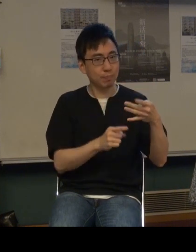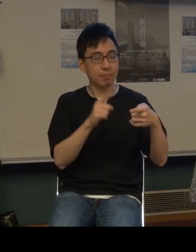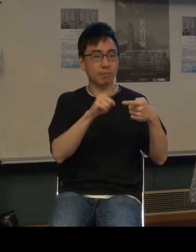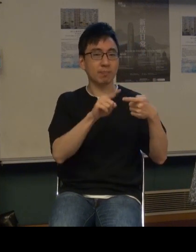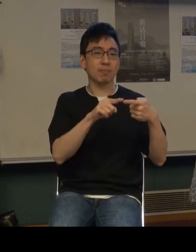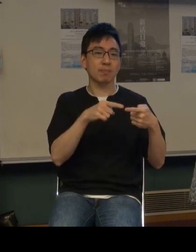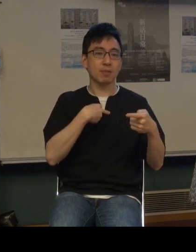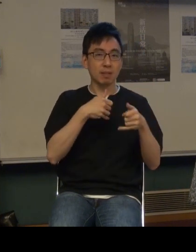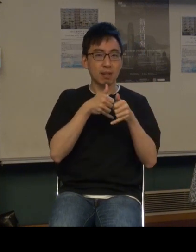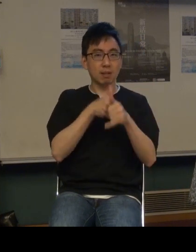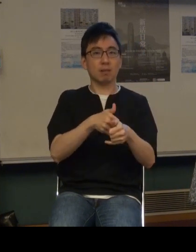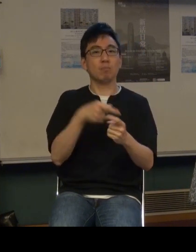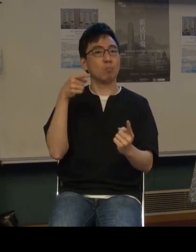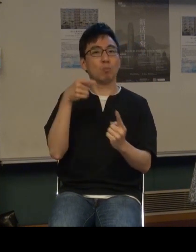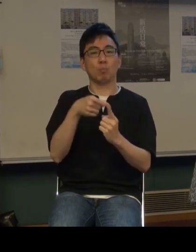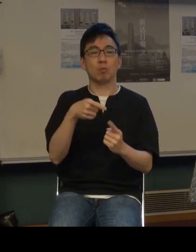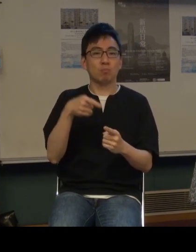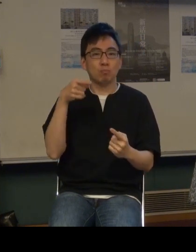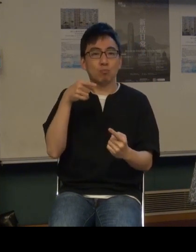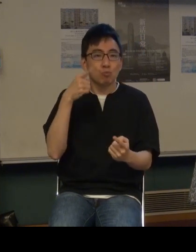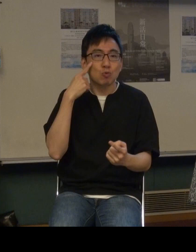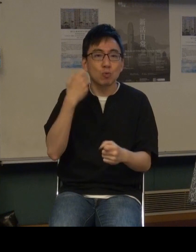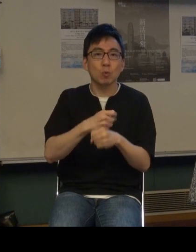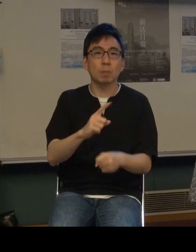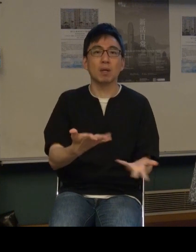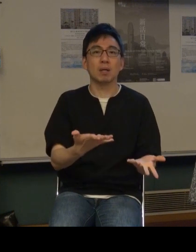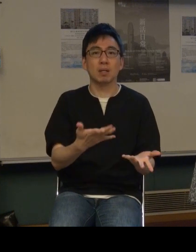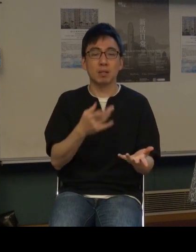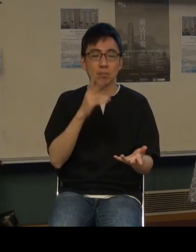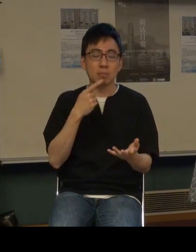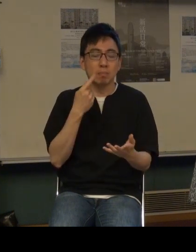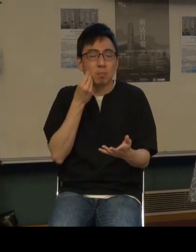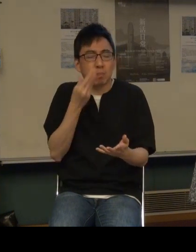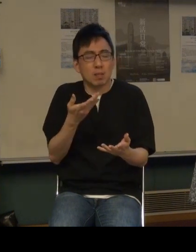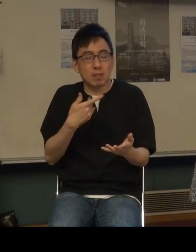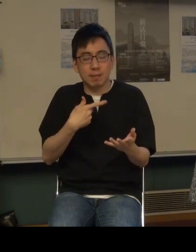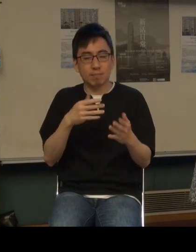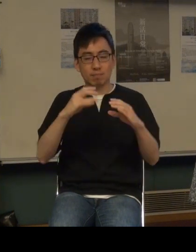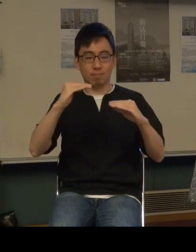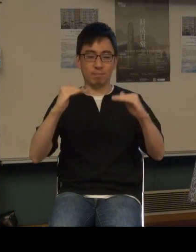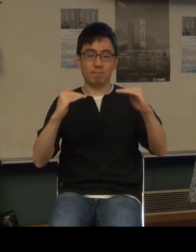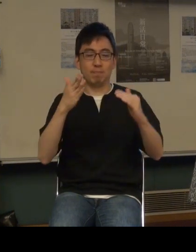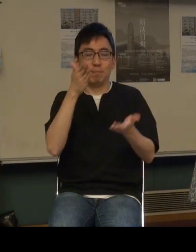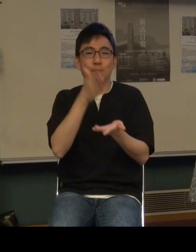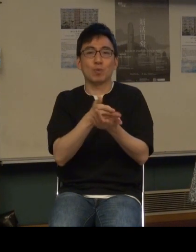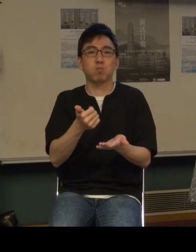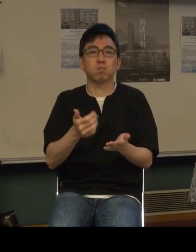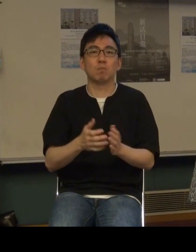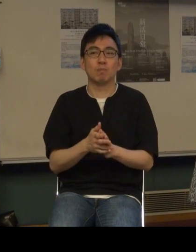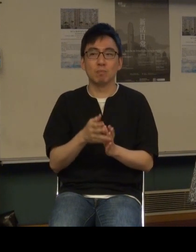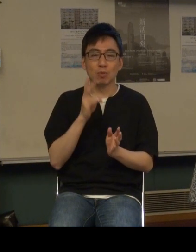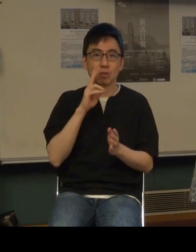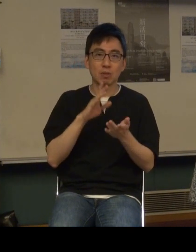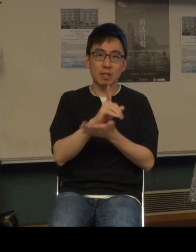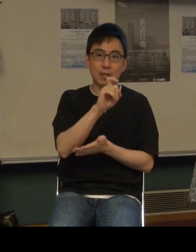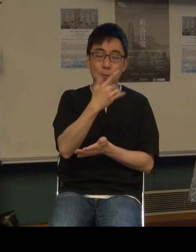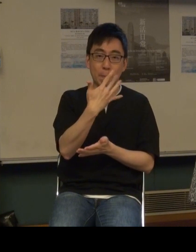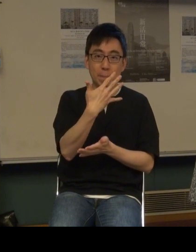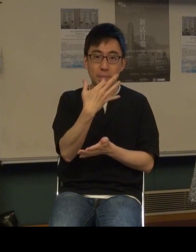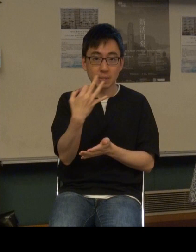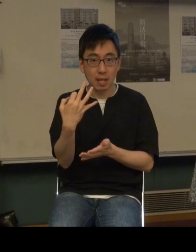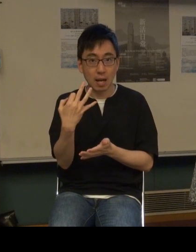它是根據那個功能的規劃，亦都是容讓一個不對稱的設計。譬如呢在53年是